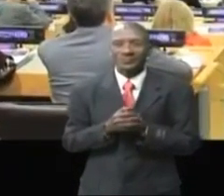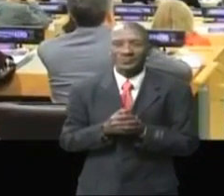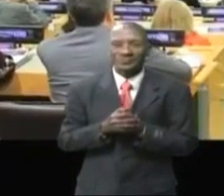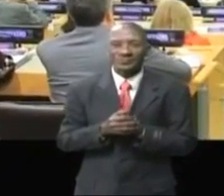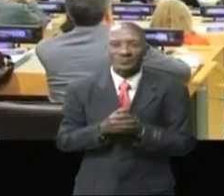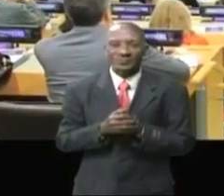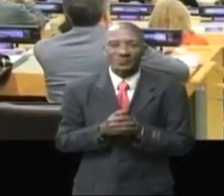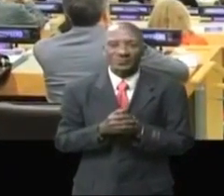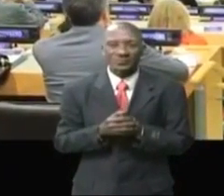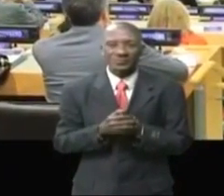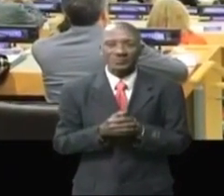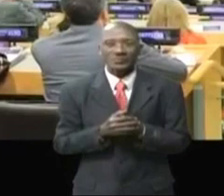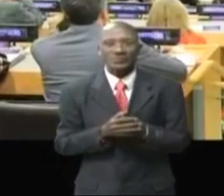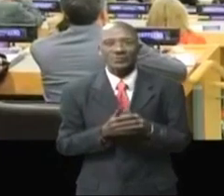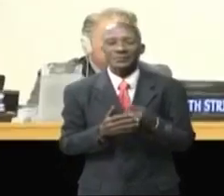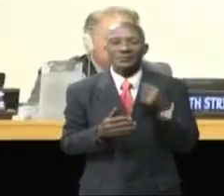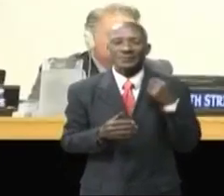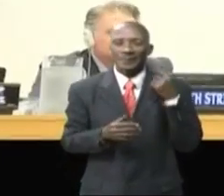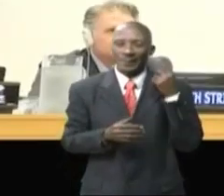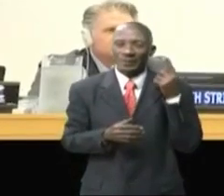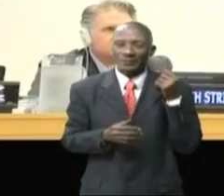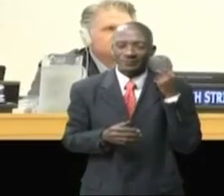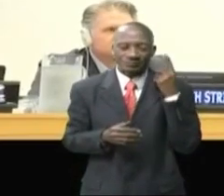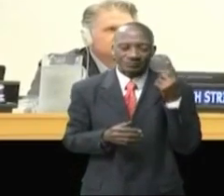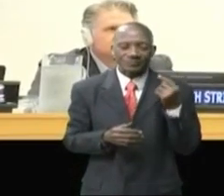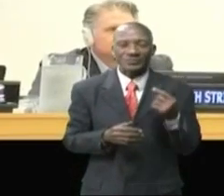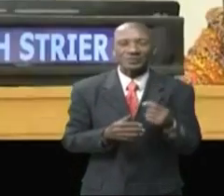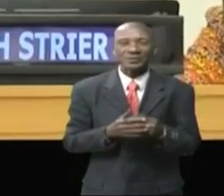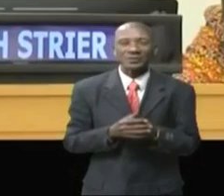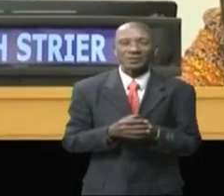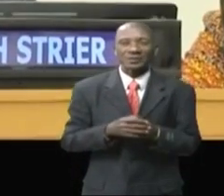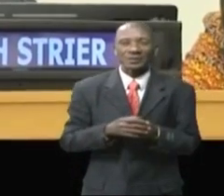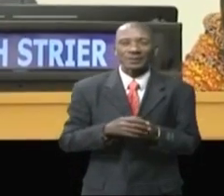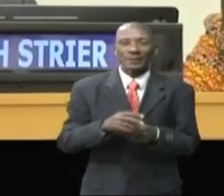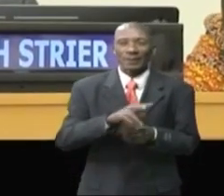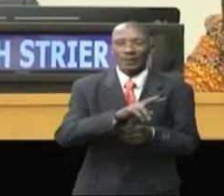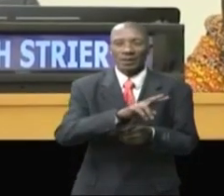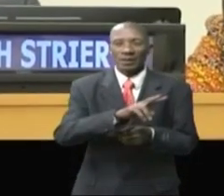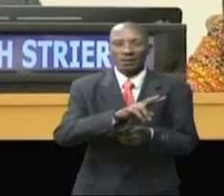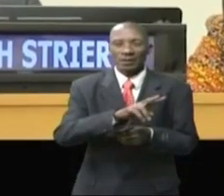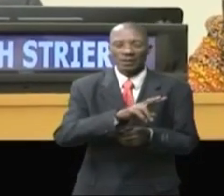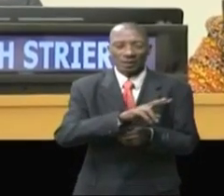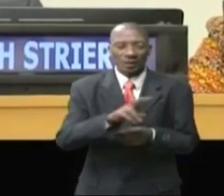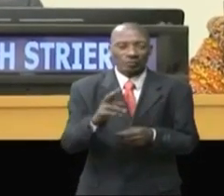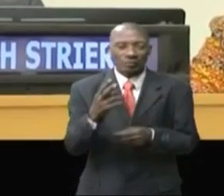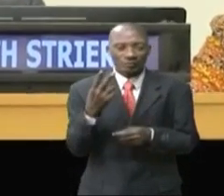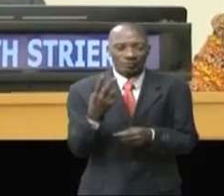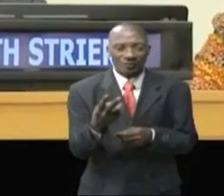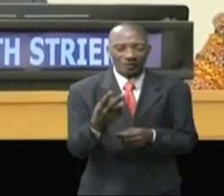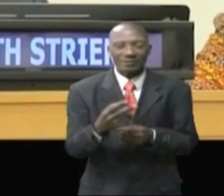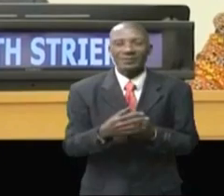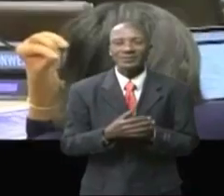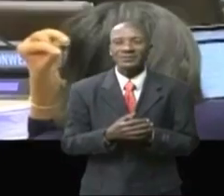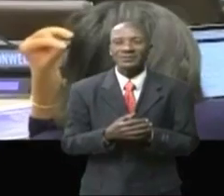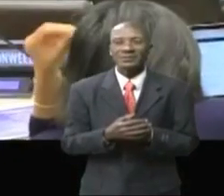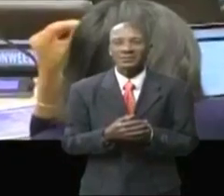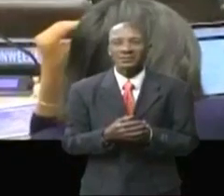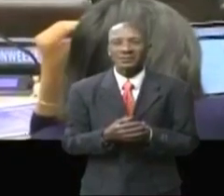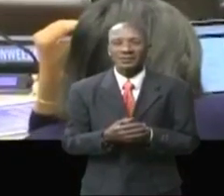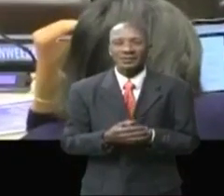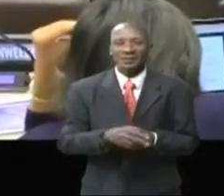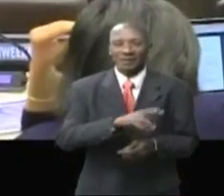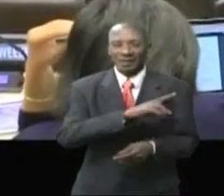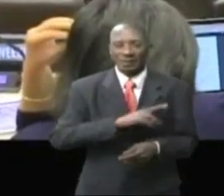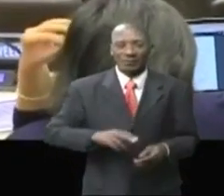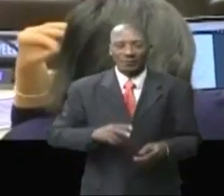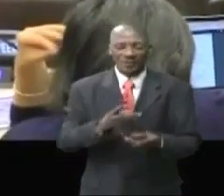En 2020, la RDC a organisé une enquête axée sur des données relatives aux indicateurs ODD. Au cours de ce